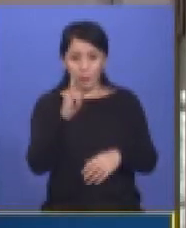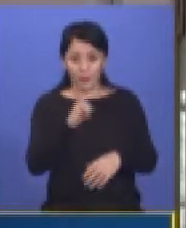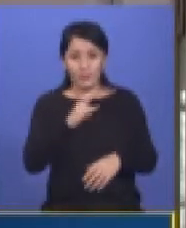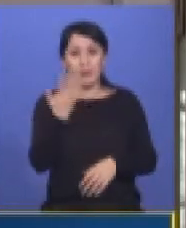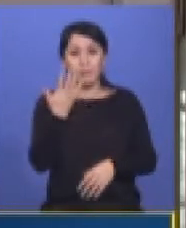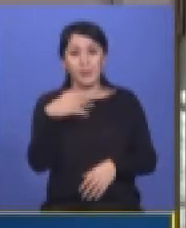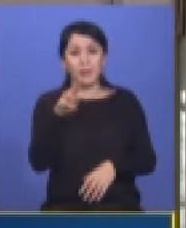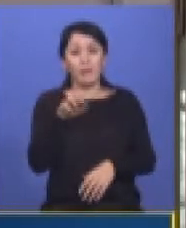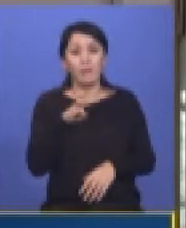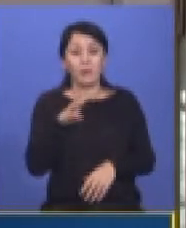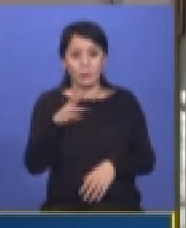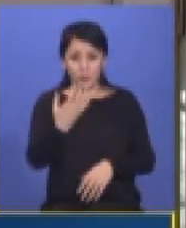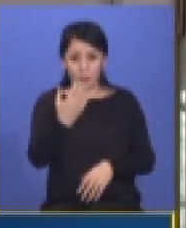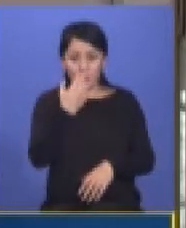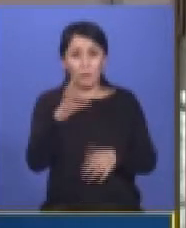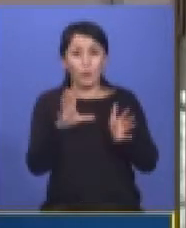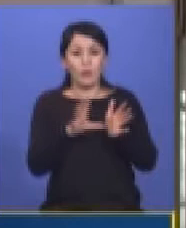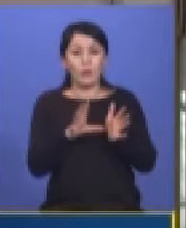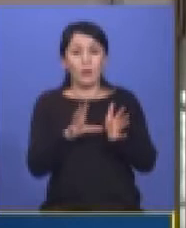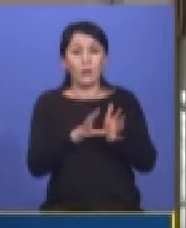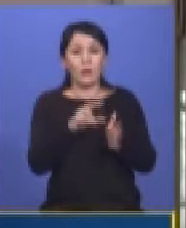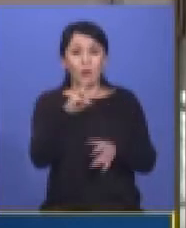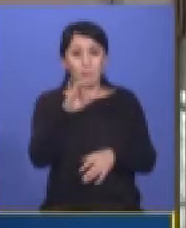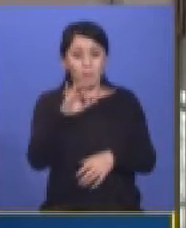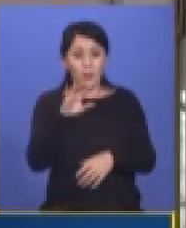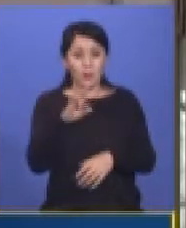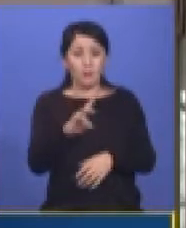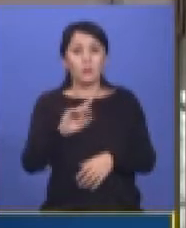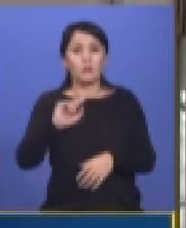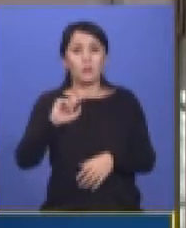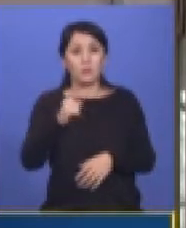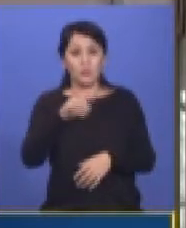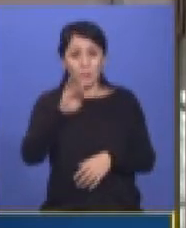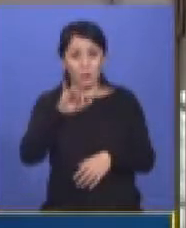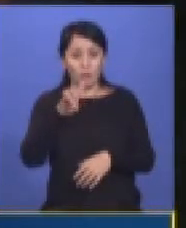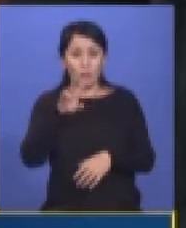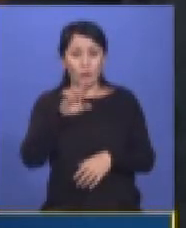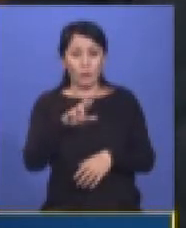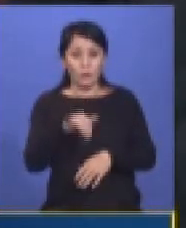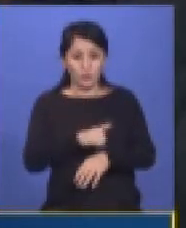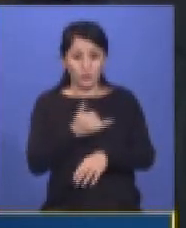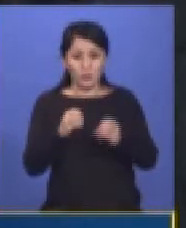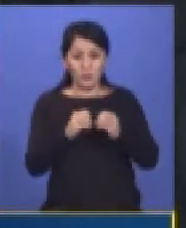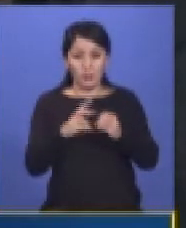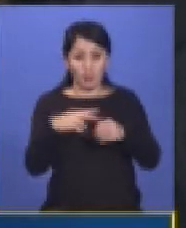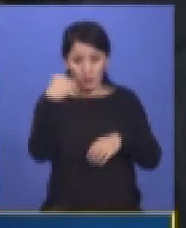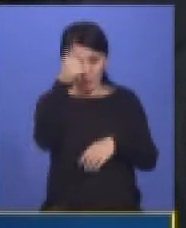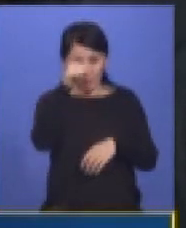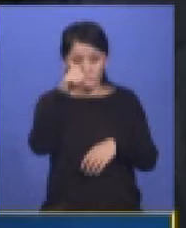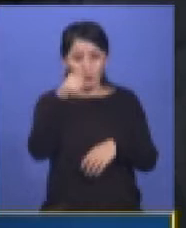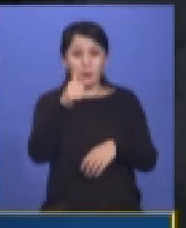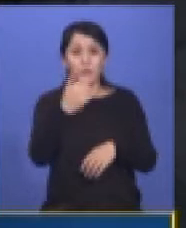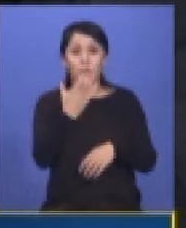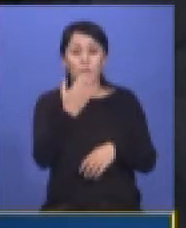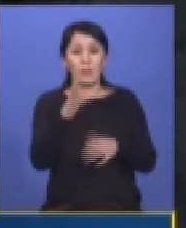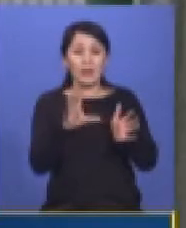прибавили немножко там за тепло, за электроэнергию. Александра Перепелкина бірінші школьный көшесі бойындағы үйде 12 жыл тұрып келеді. Бұл аралықта